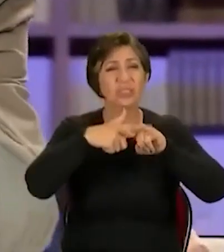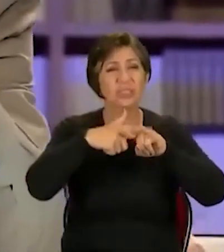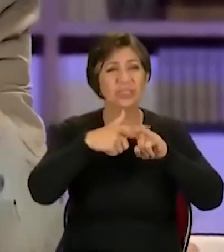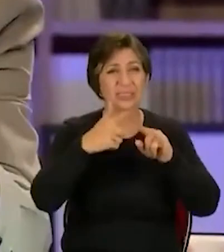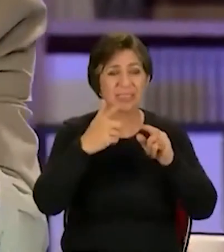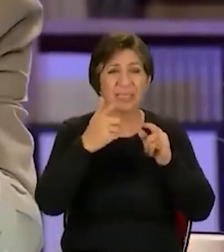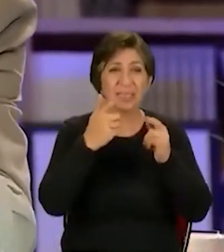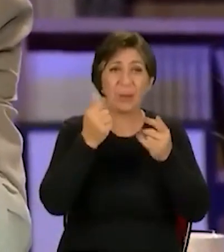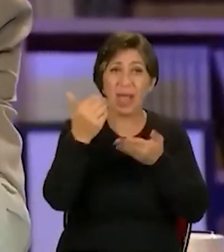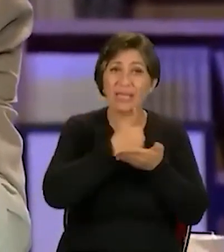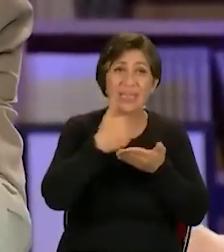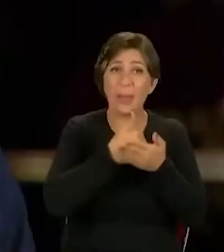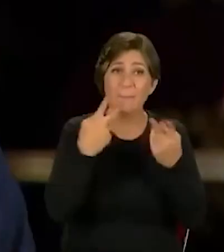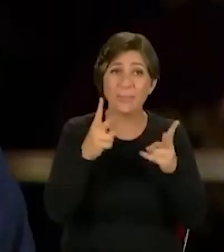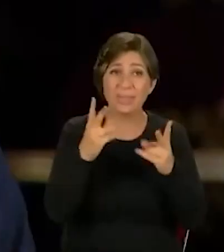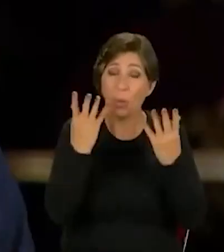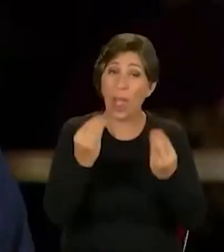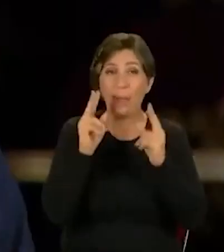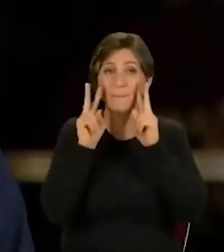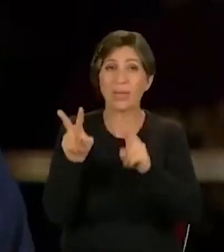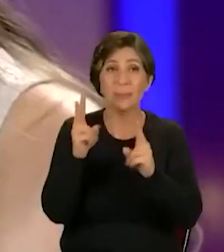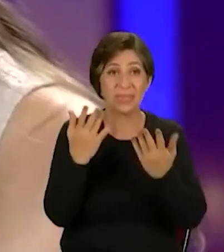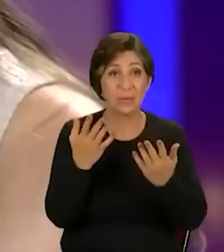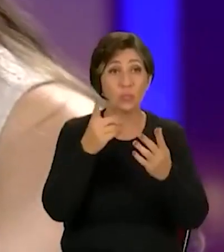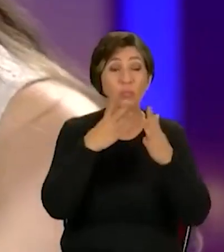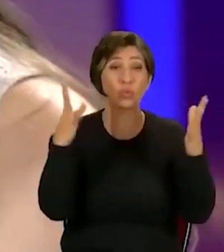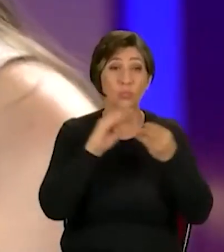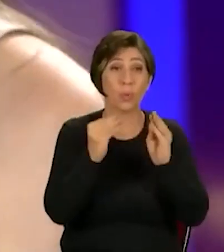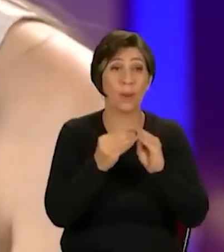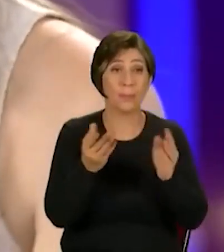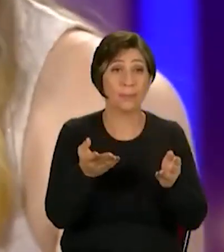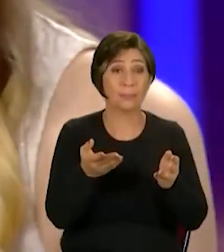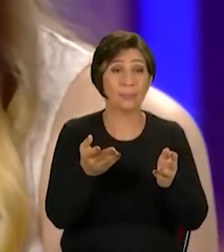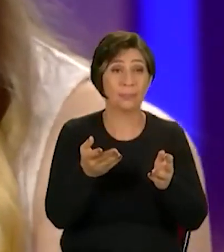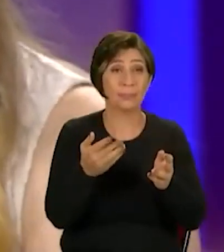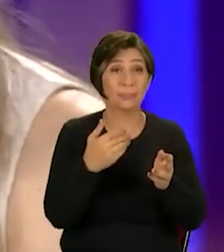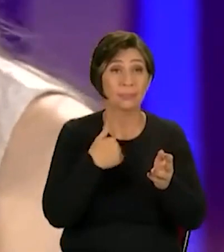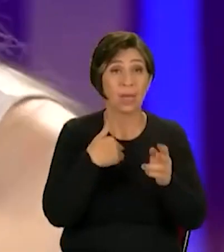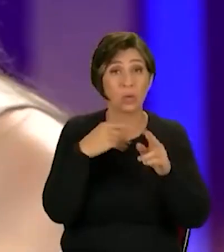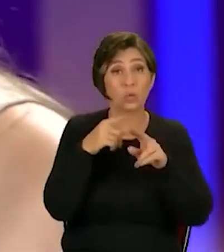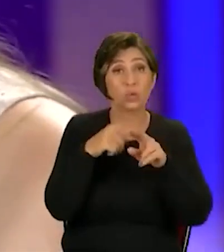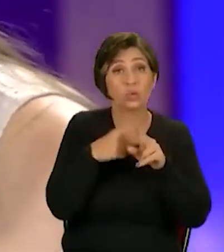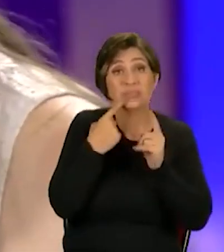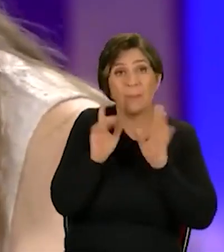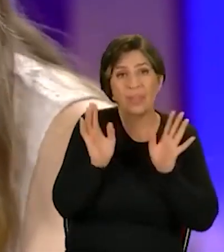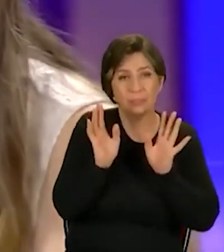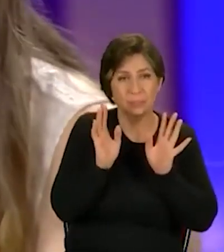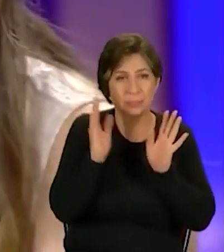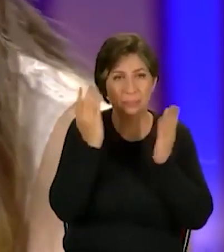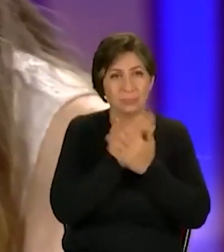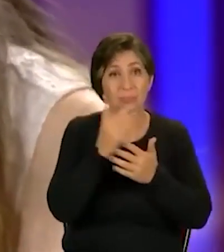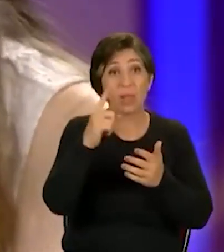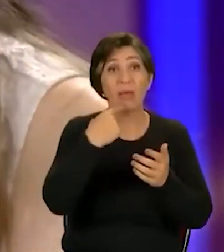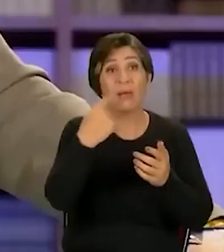kazanabilirler diye de bakabilir. Bu büyük bir problem ama bu yani Ben loser demedim onlara. Bu şöyle bir şey.